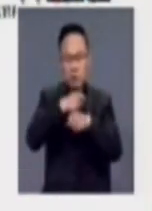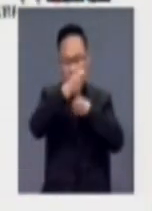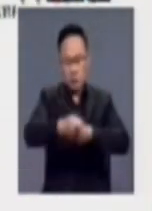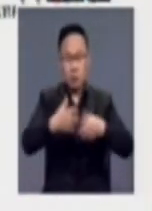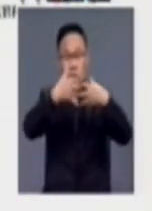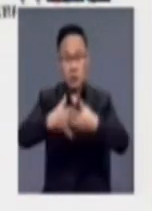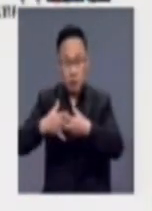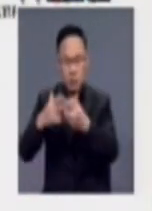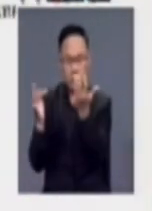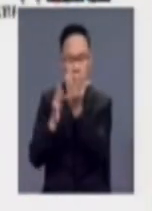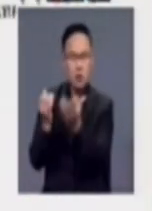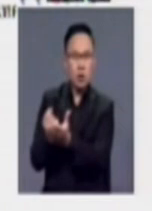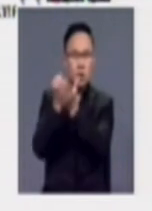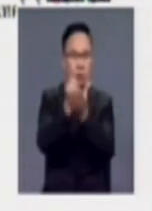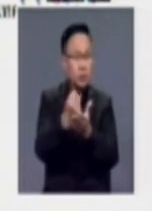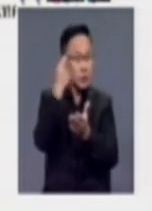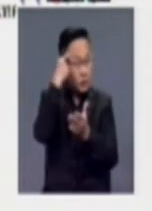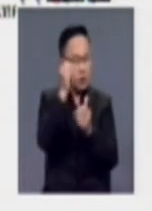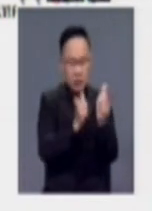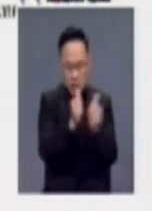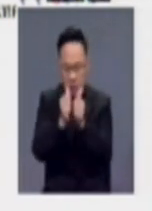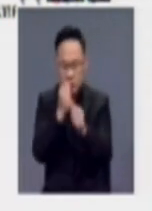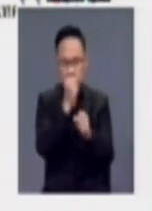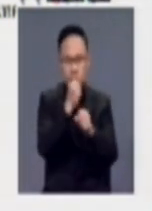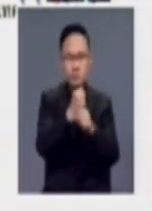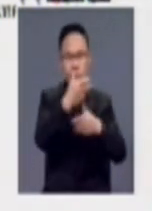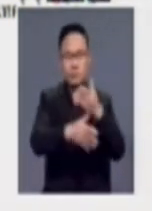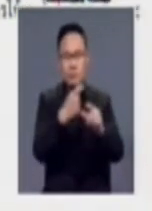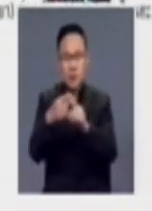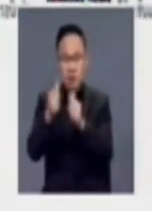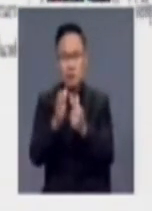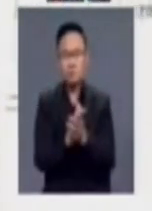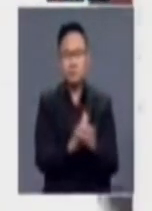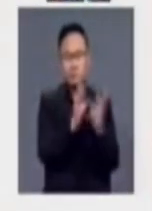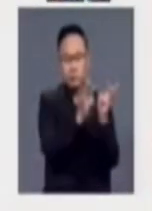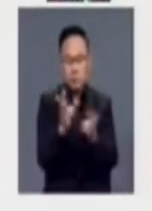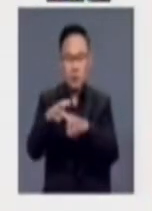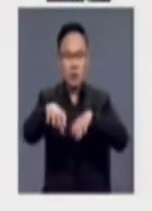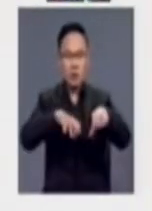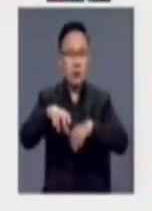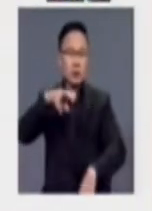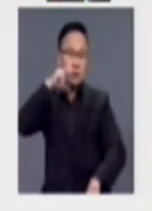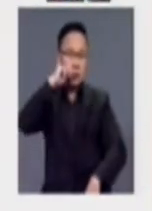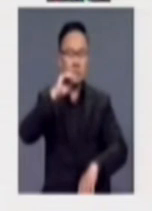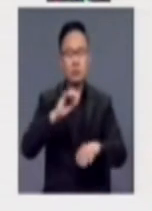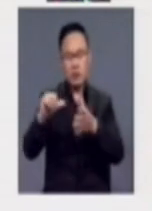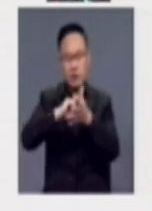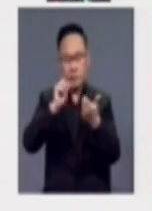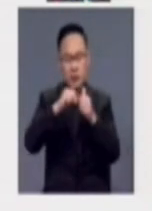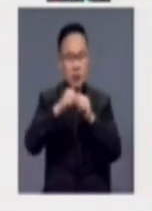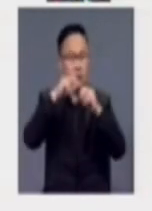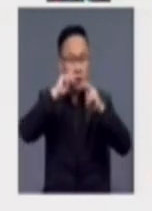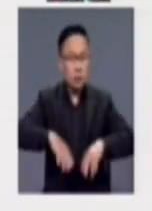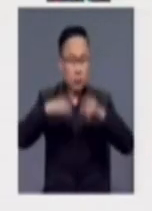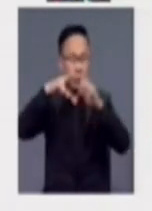ยีและความคิดสร้างสรรค์ให้สามารถแข่งขันได้อย่างยั่งยืนบริหารจัดการน้ำและทรัพยากรธรรมชาติเพื่อแก้ไขปัญหาน้ำท่วม